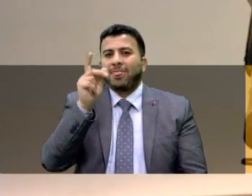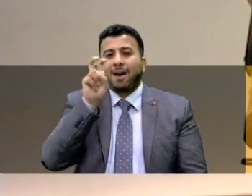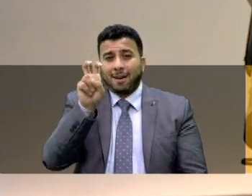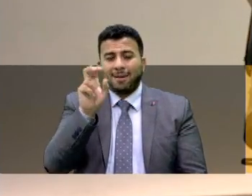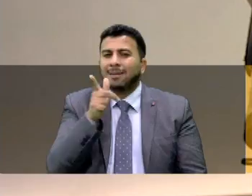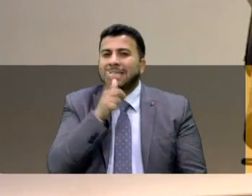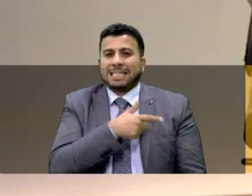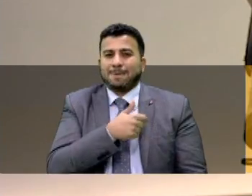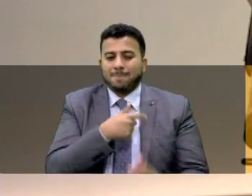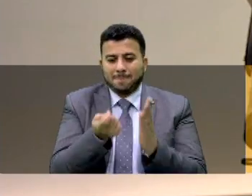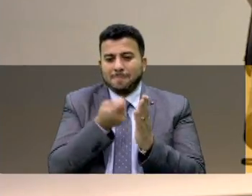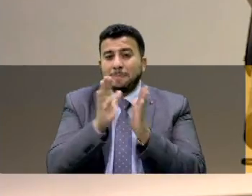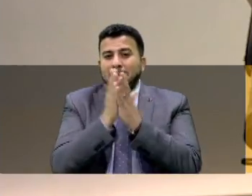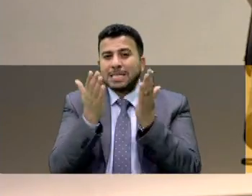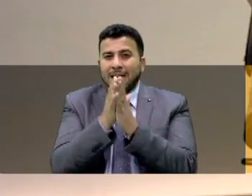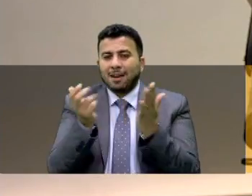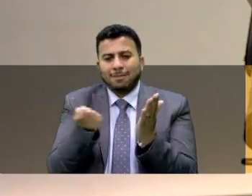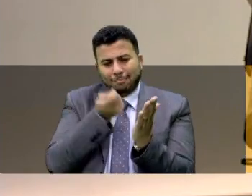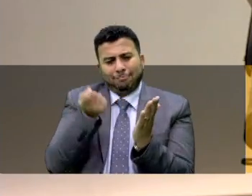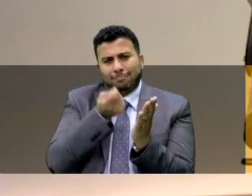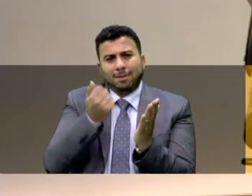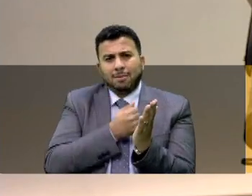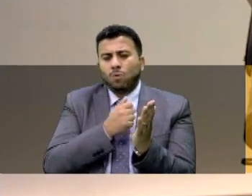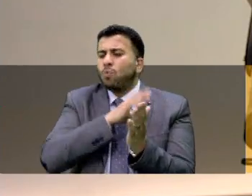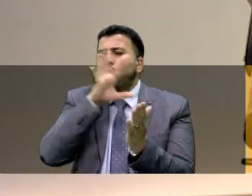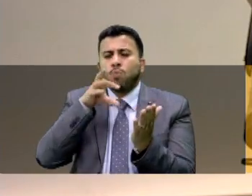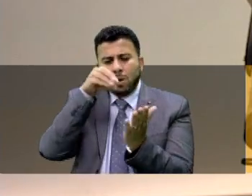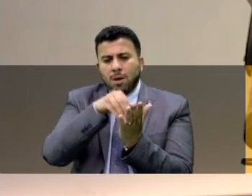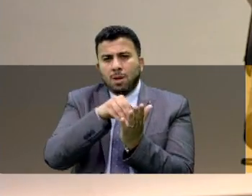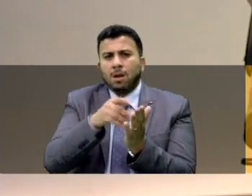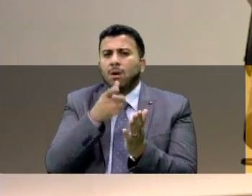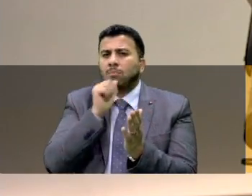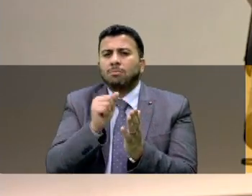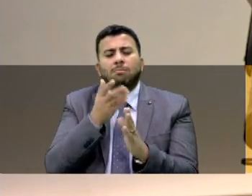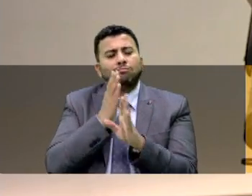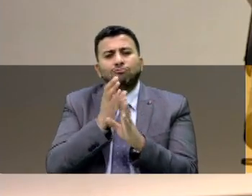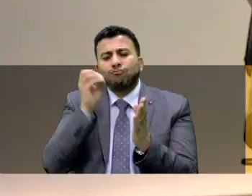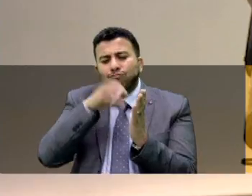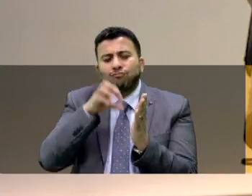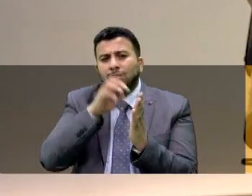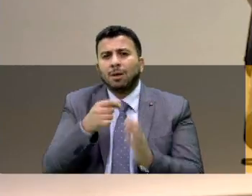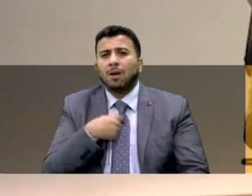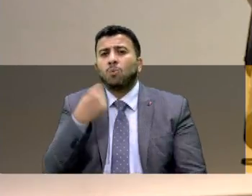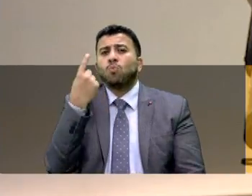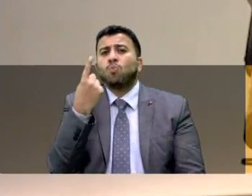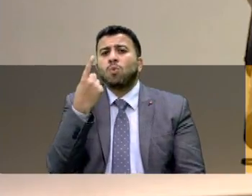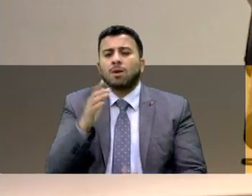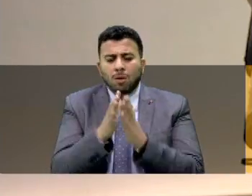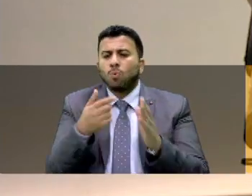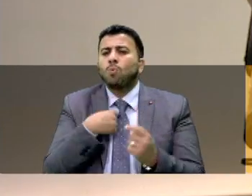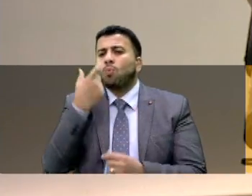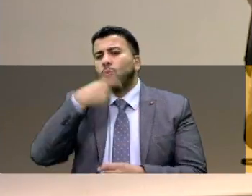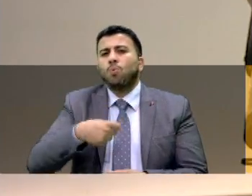والعجيب بقى كان فيها يعني أنا بكتب فيها كل حاجة وبخرج فيها كل حاجة، وأنا الوحدي اللي بعمل فيها كل